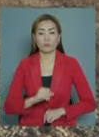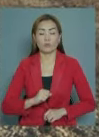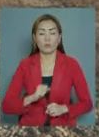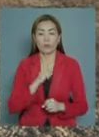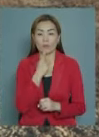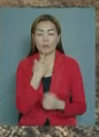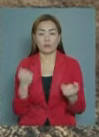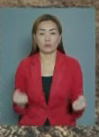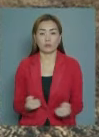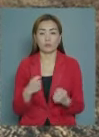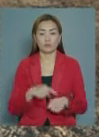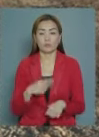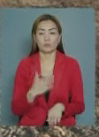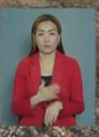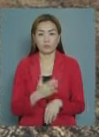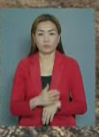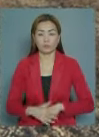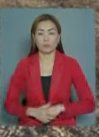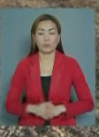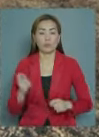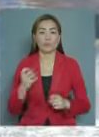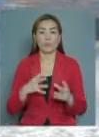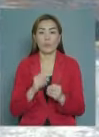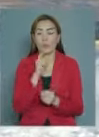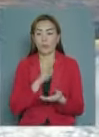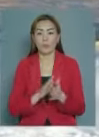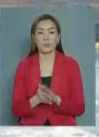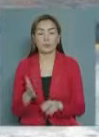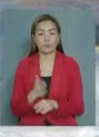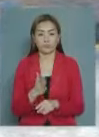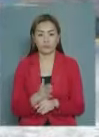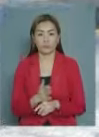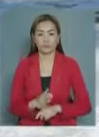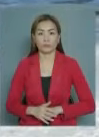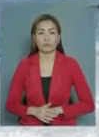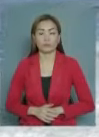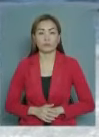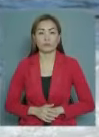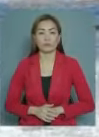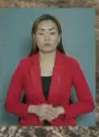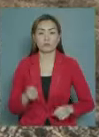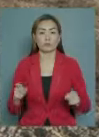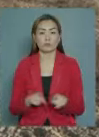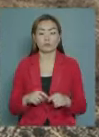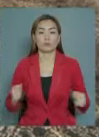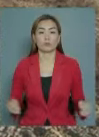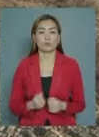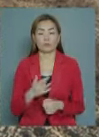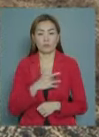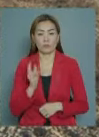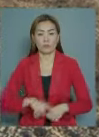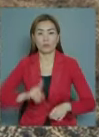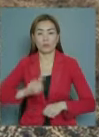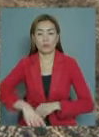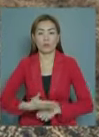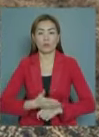қысын бел кішкене қытымырлау, қатылау болып тұр. Шаруаларға кішкене қиындау болып тұр. Бел келіп тұр, бірақ дегенмен мына қыстың қатаңдығына